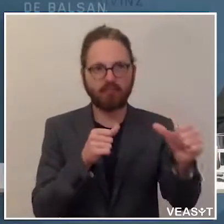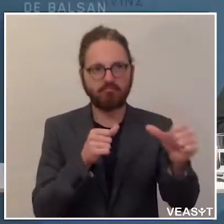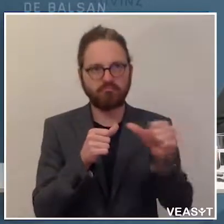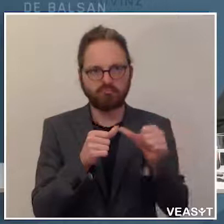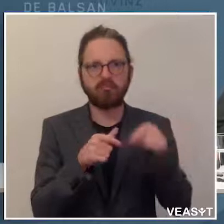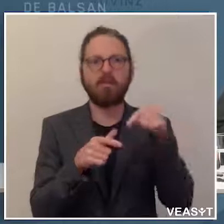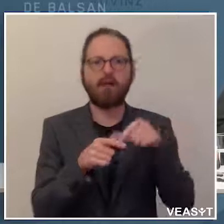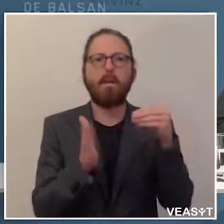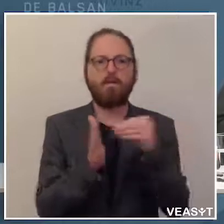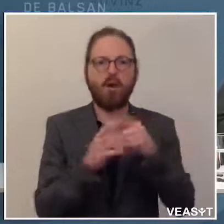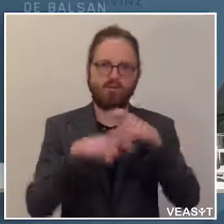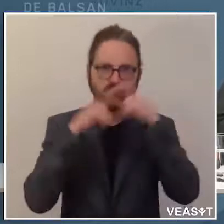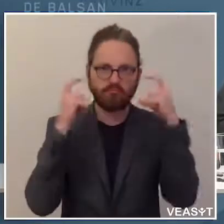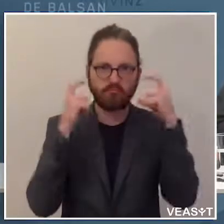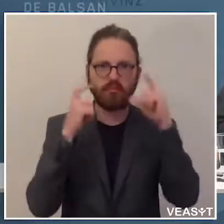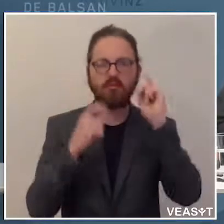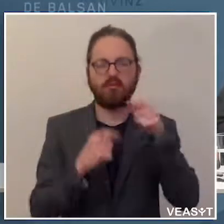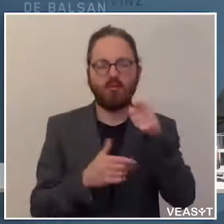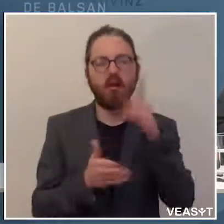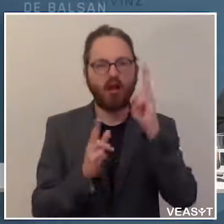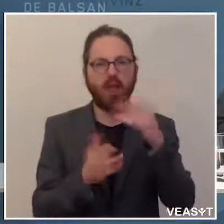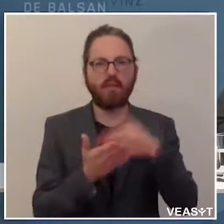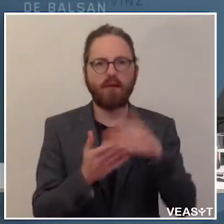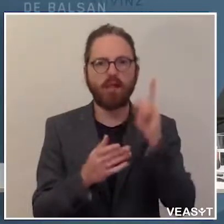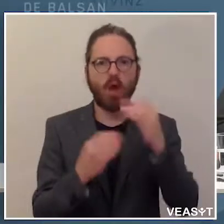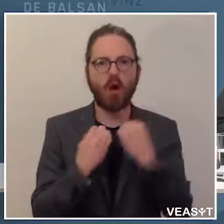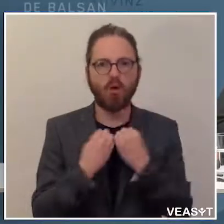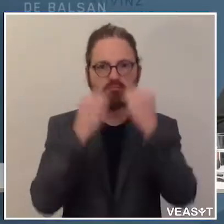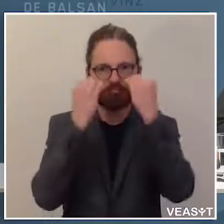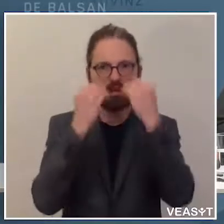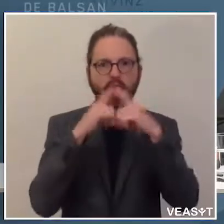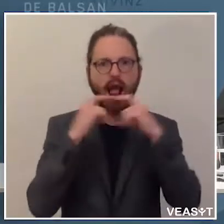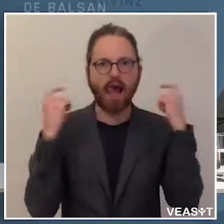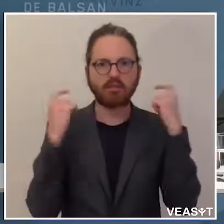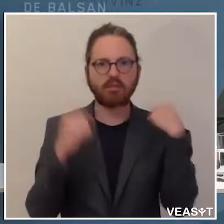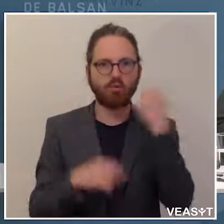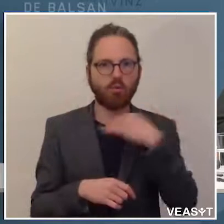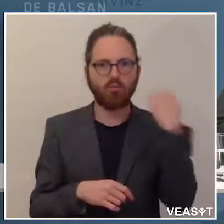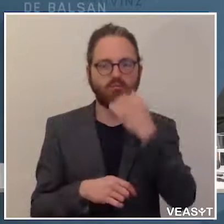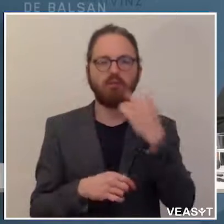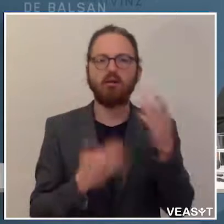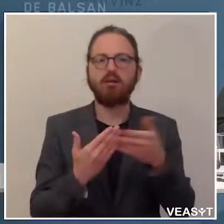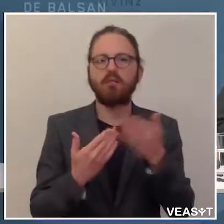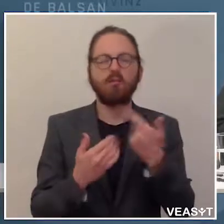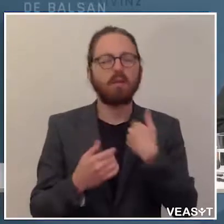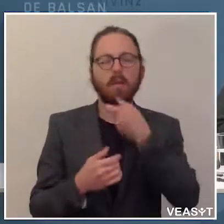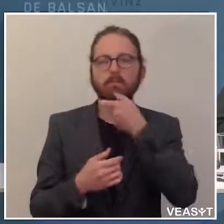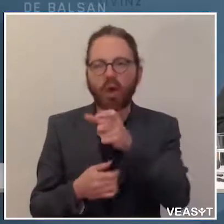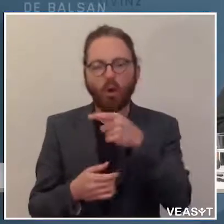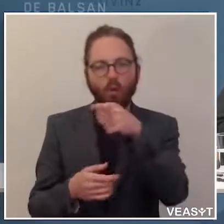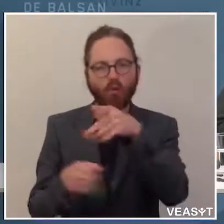torta uffici athis mons kilt outside stop al sud specifici